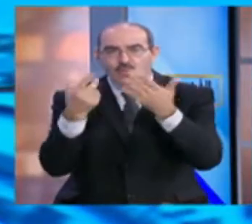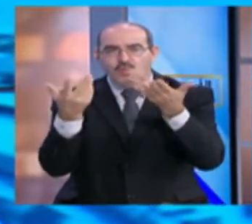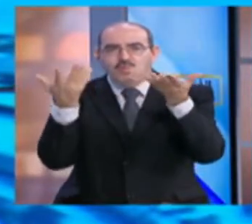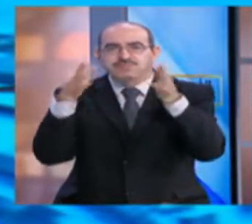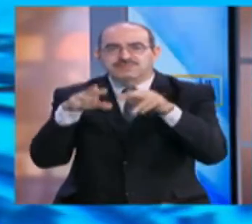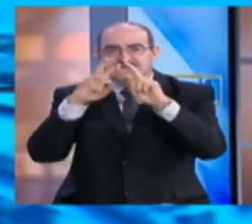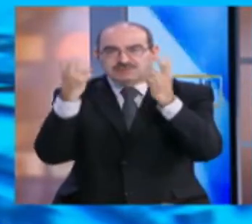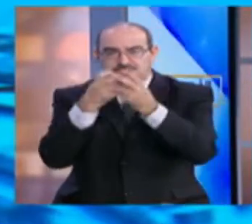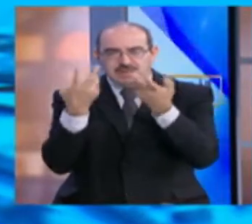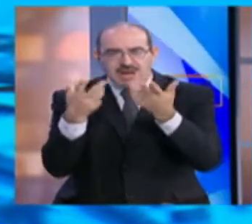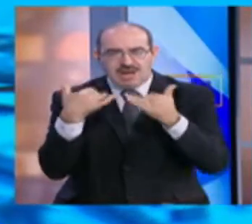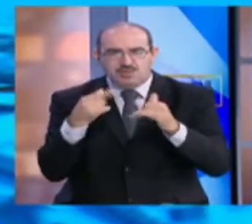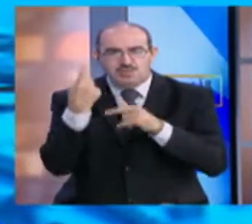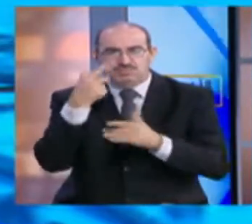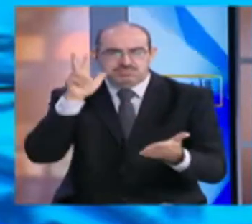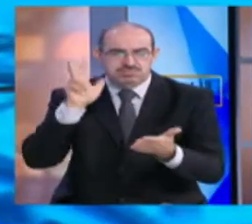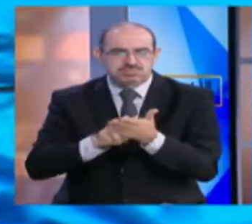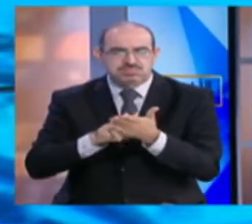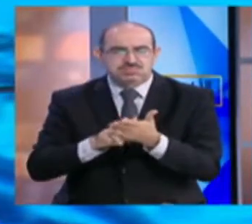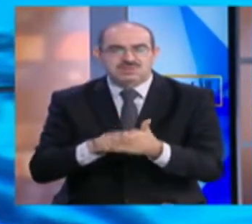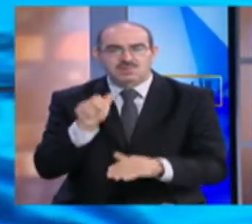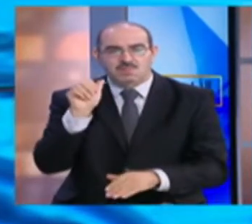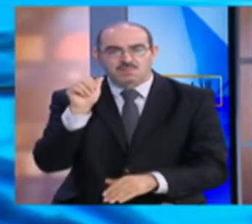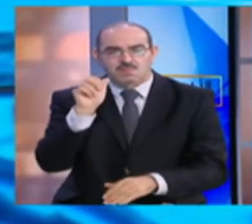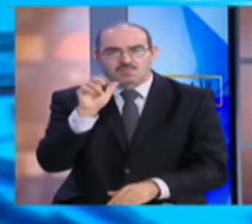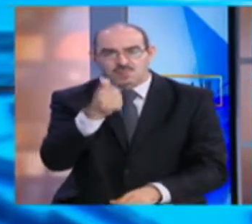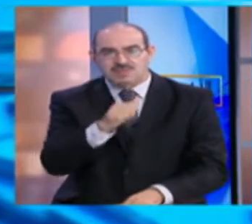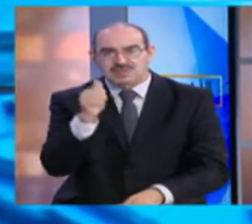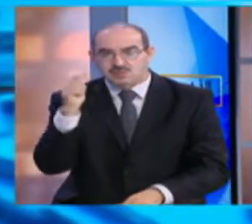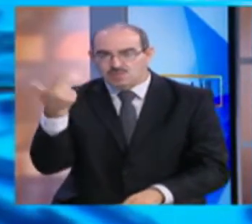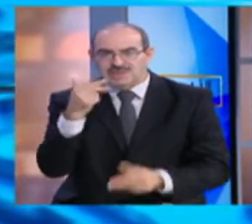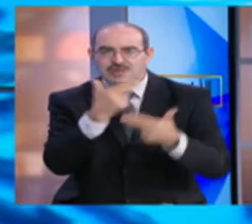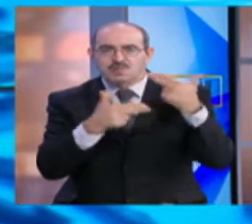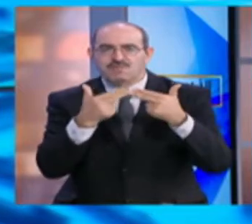الجزائر والذي تم ترسيمه يومي الفاتح والثاني نوفمبر